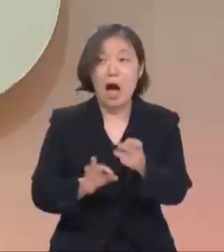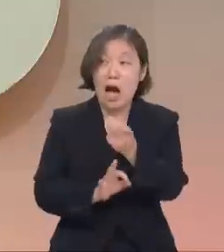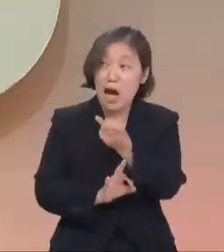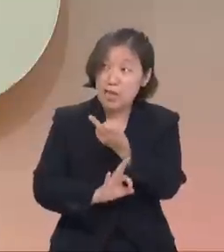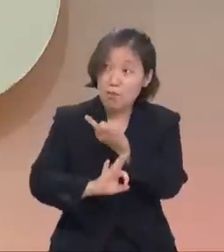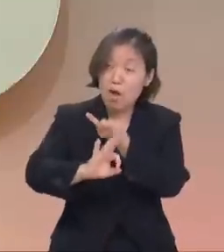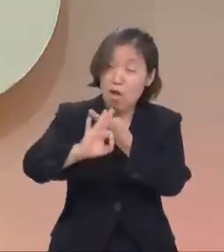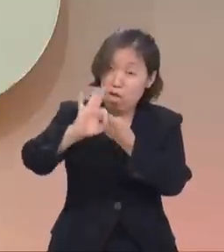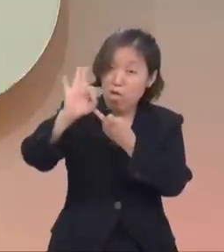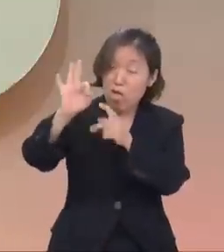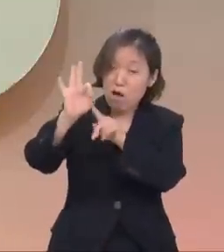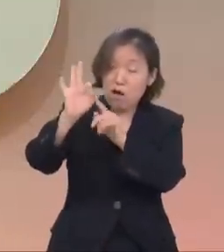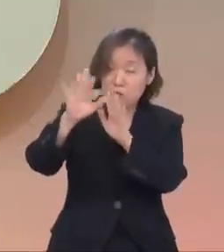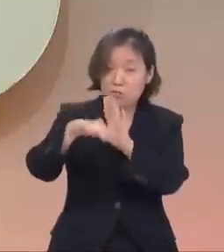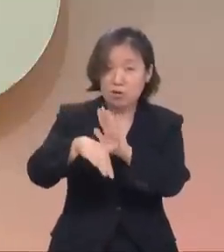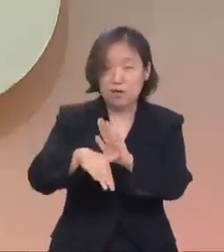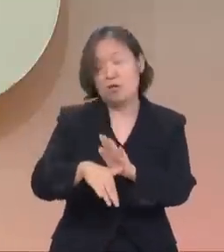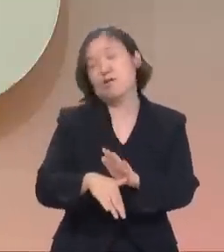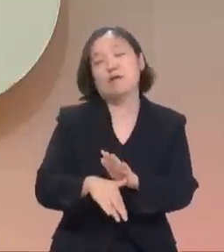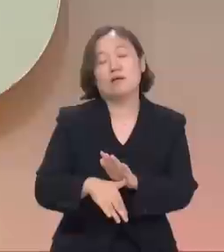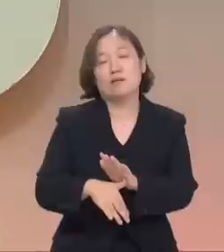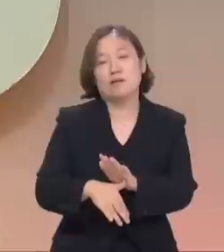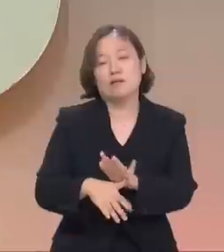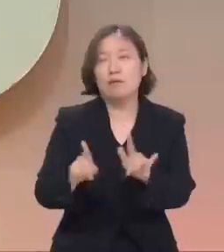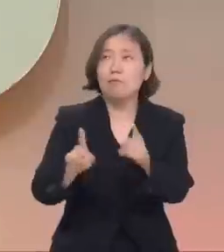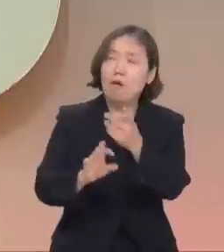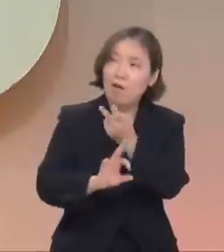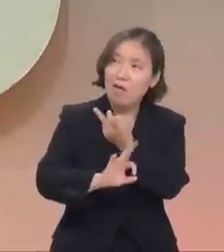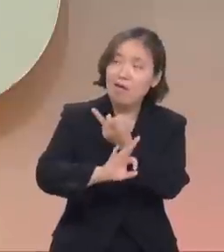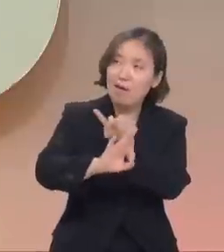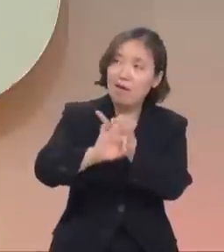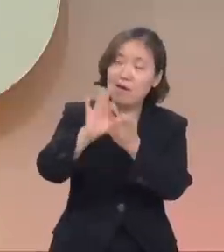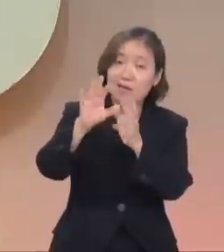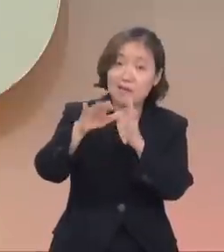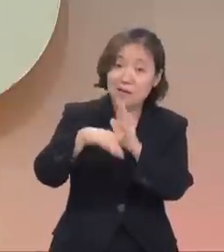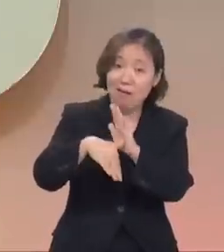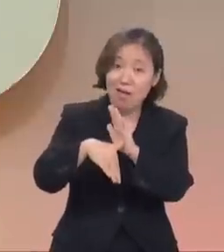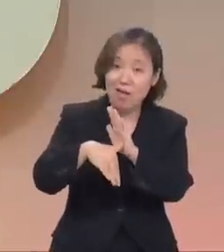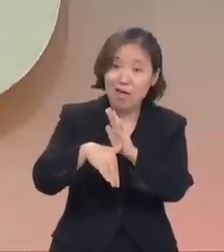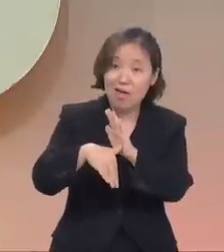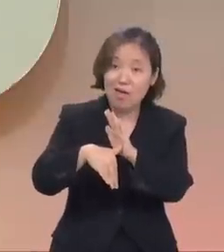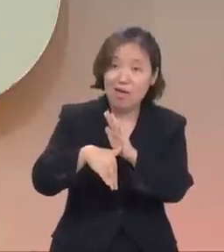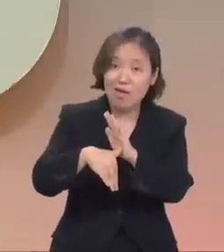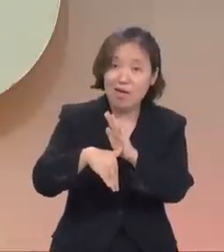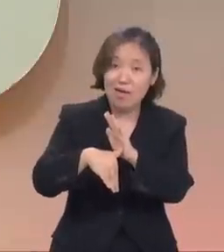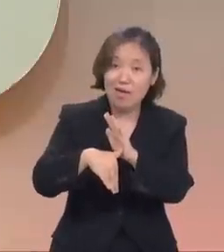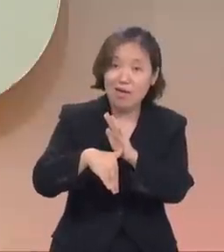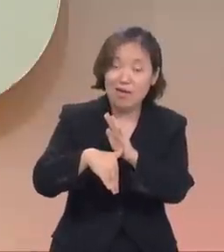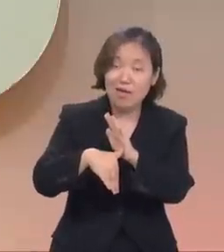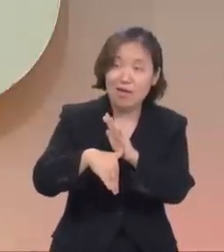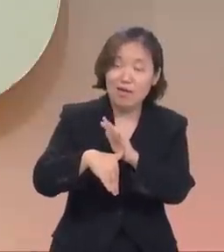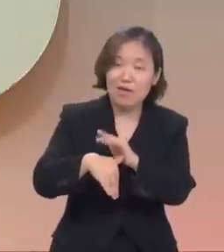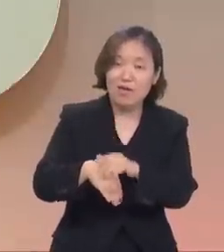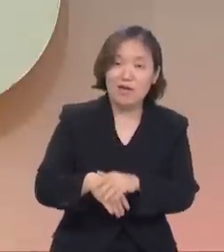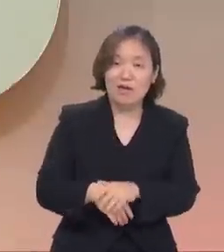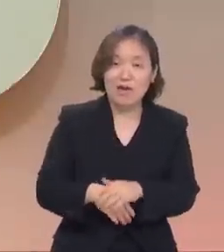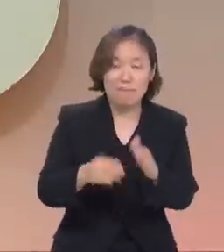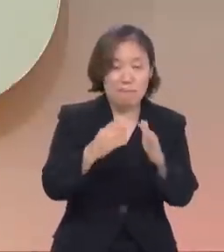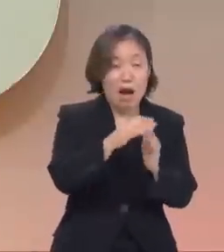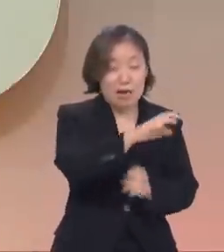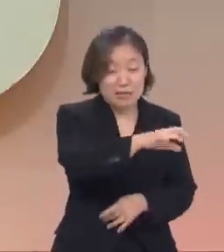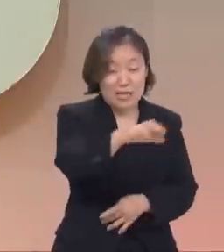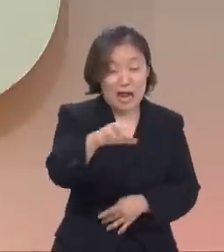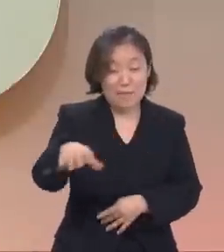아침에 해가 뜨게 됩니다 아침에 다 해가 뜨는데 저기서 이제